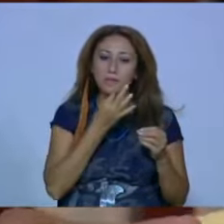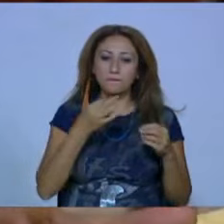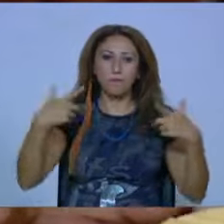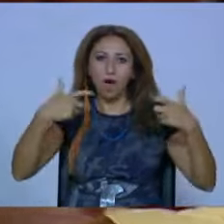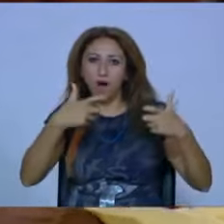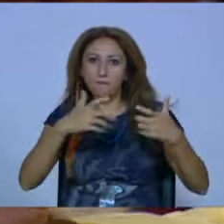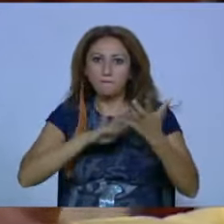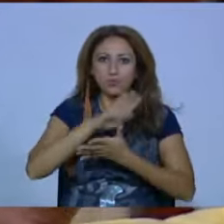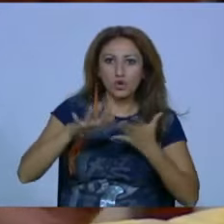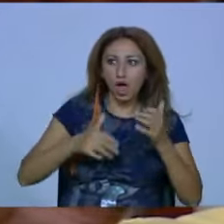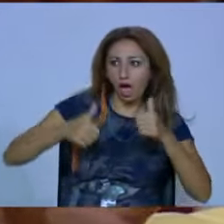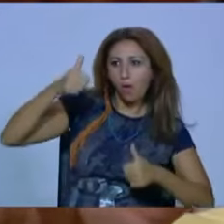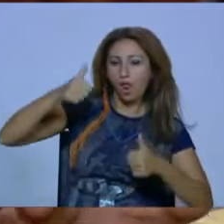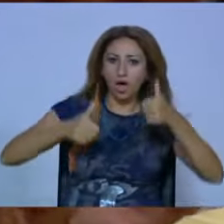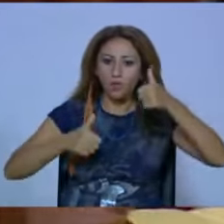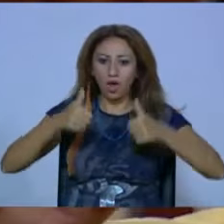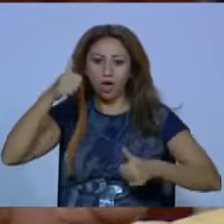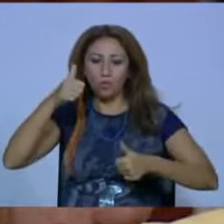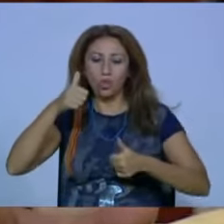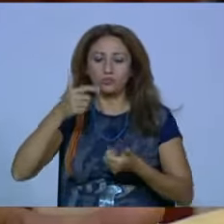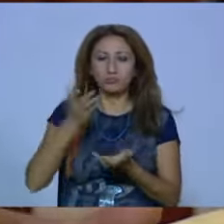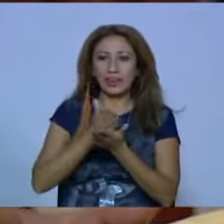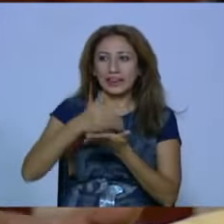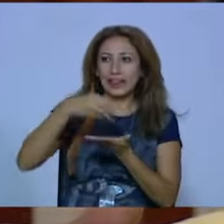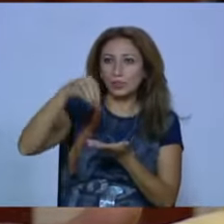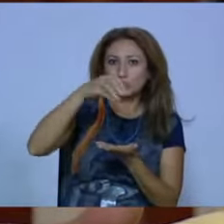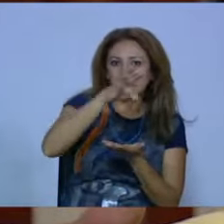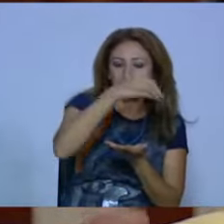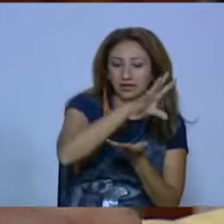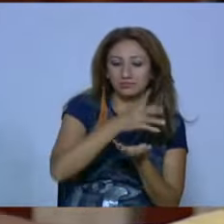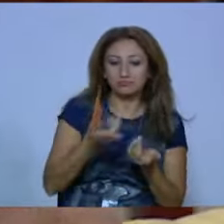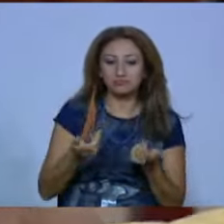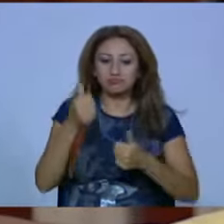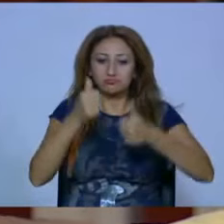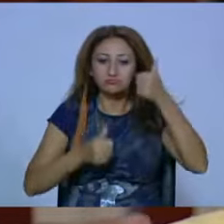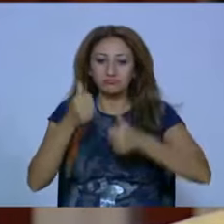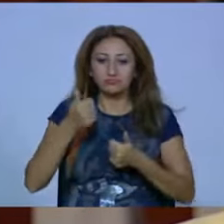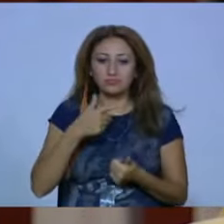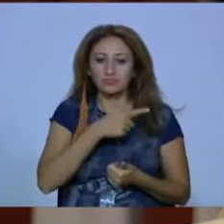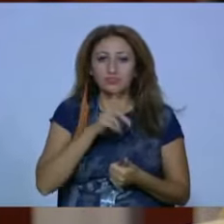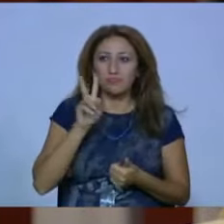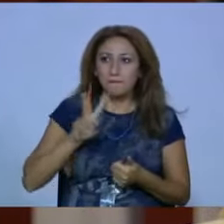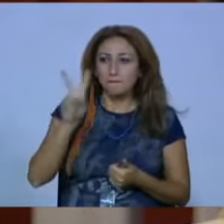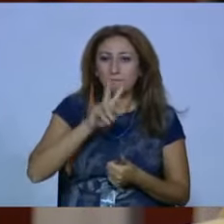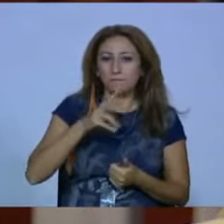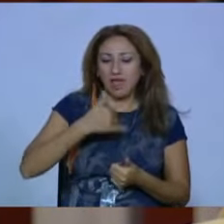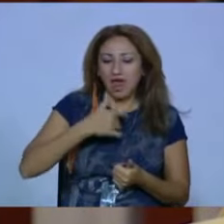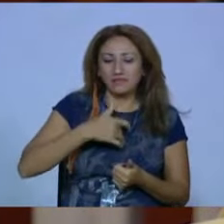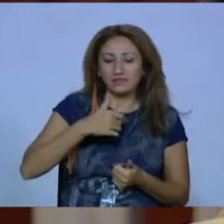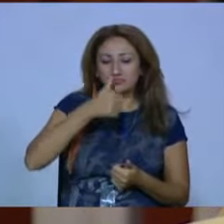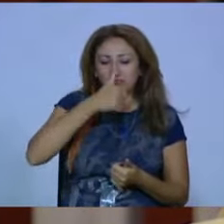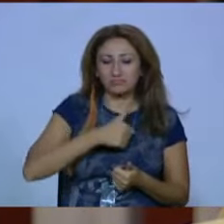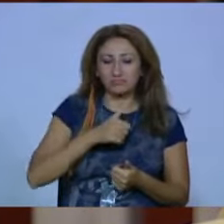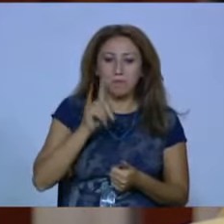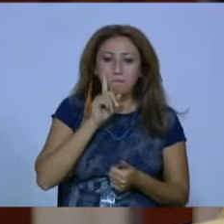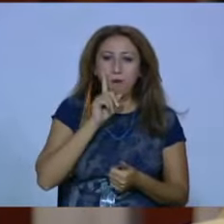وبتاع ومين الاول وتوزيع وكده، كان علاء بيرهق نفسيا من هذه المواضيع. فقال لي